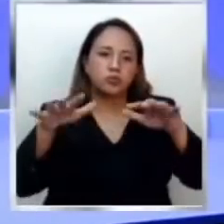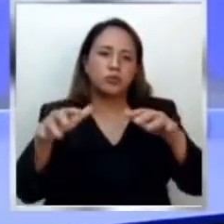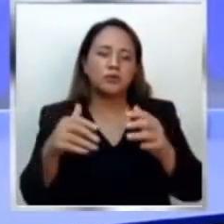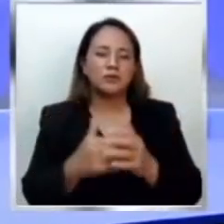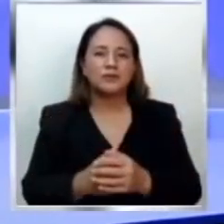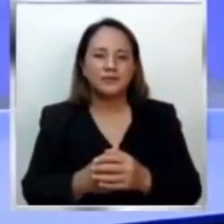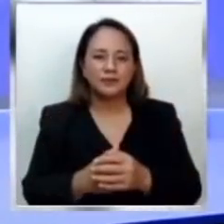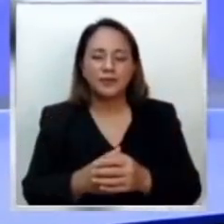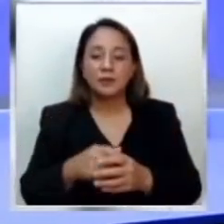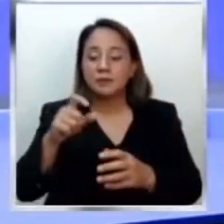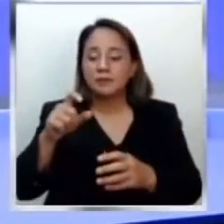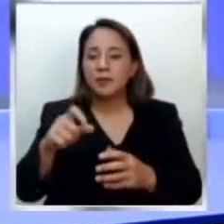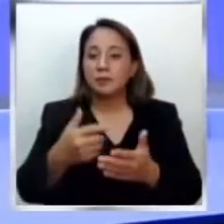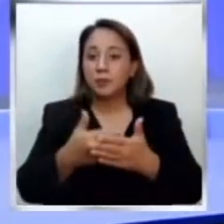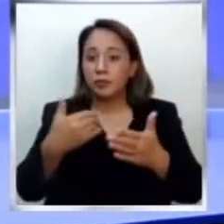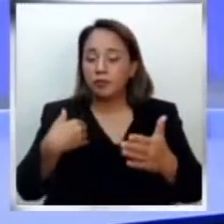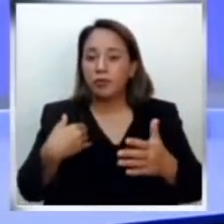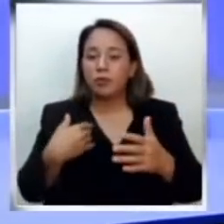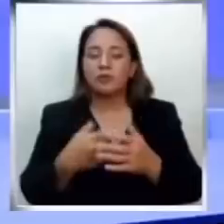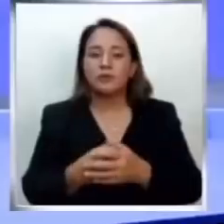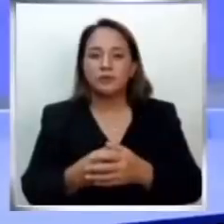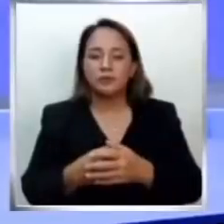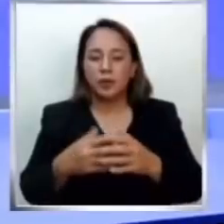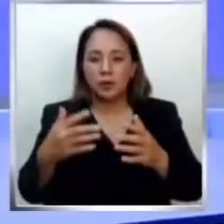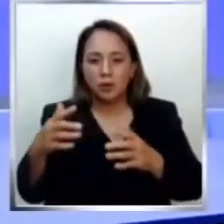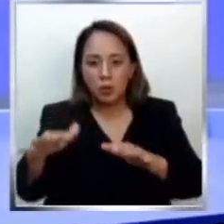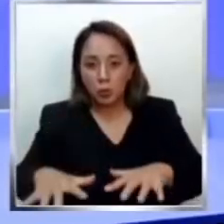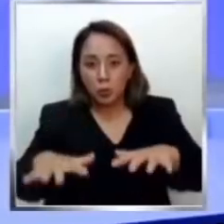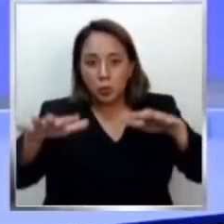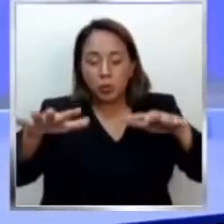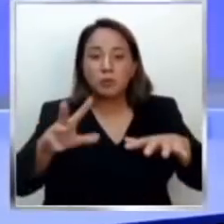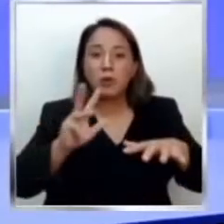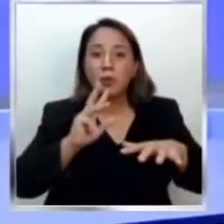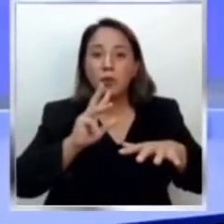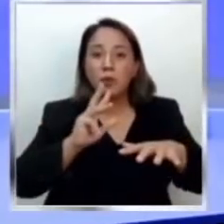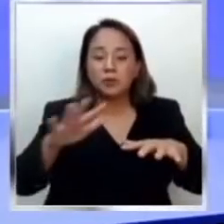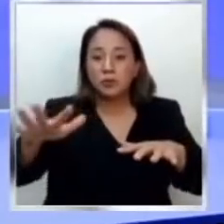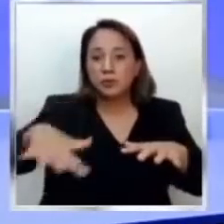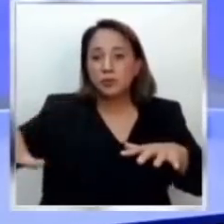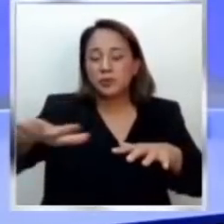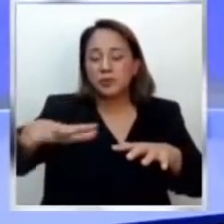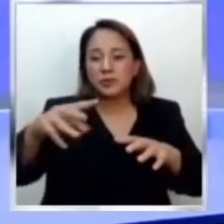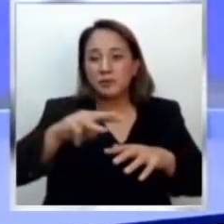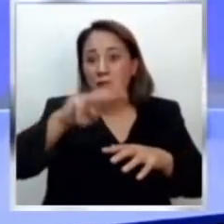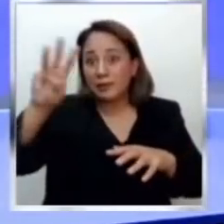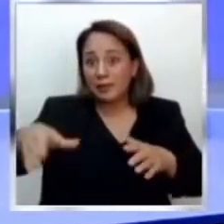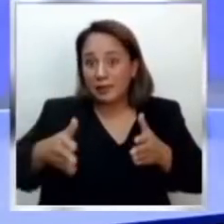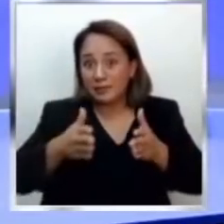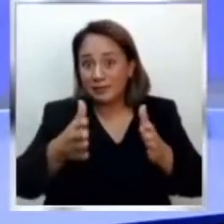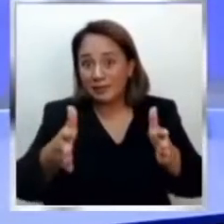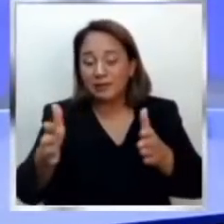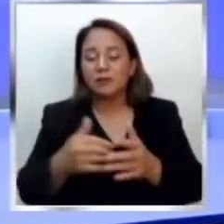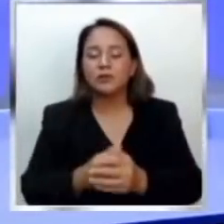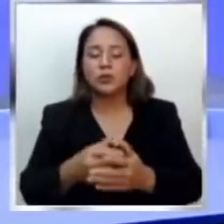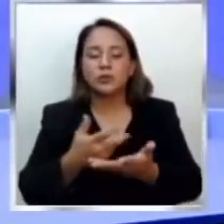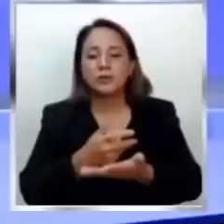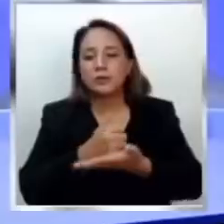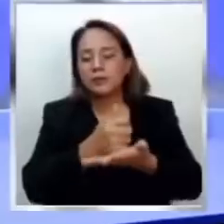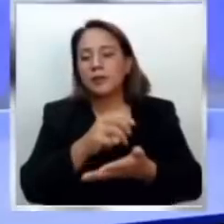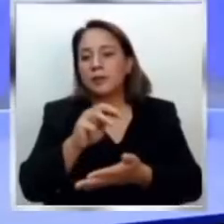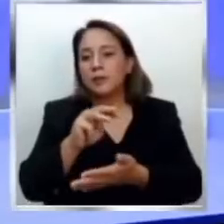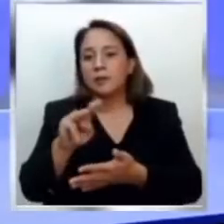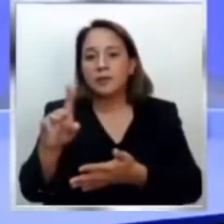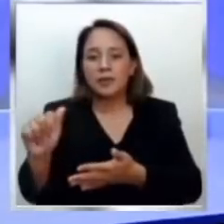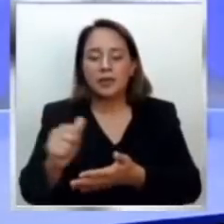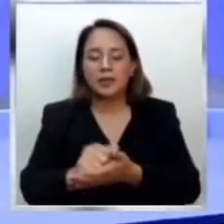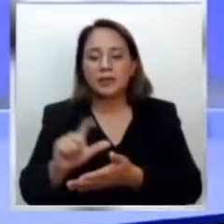pa magmistulang ilog ang mga kalsada sa Metro Manila, sinusubukan na itong agapan ng MMDA at lokal na